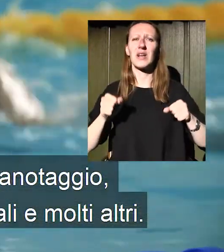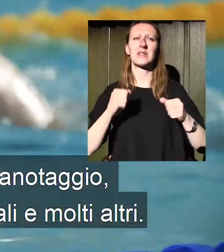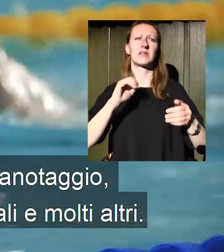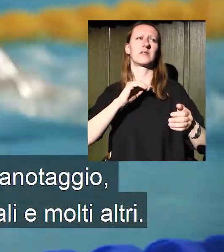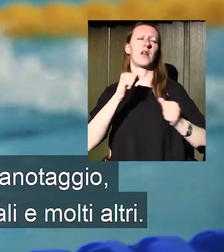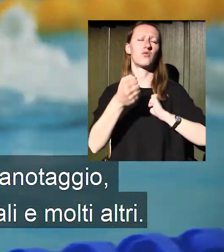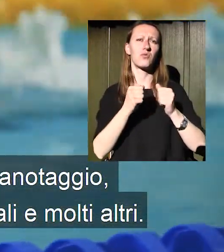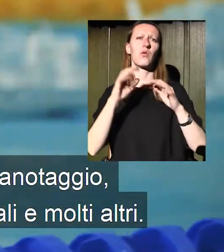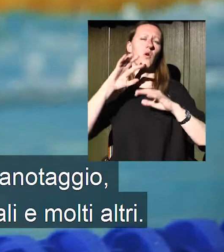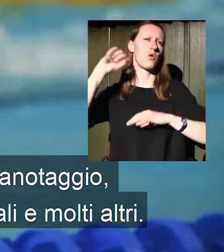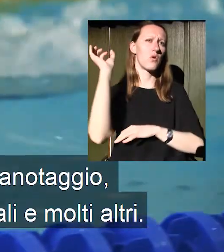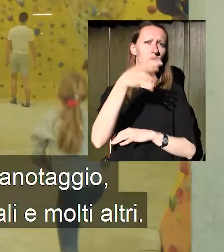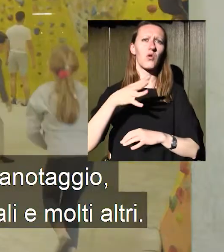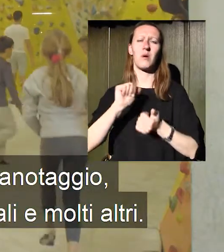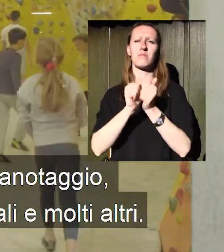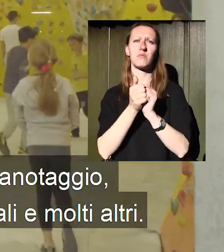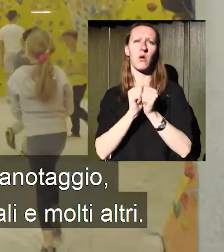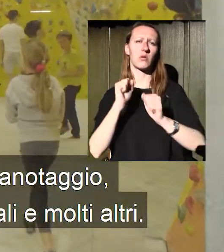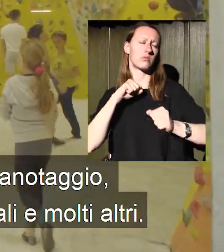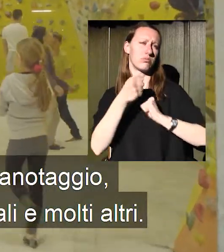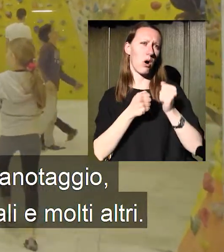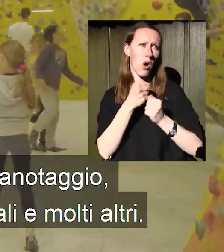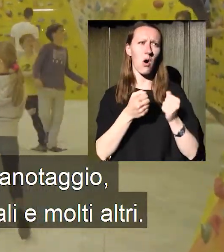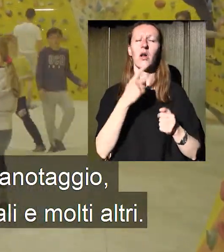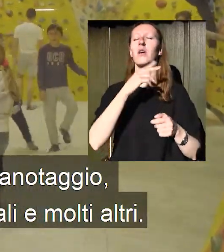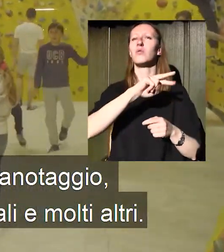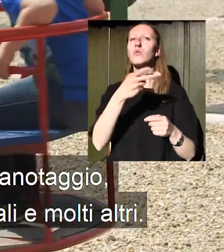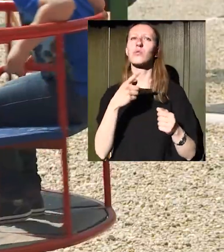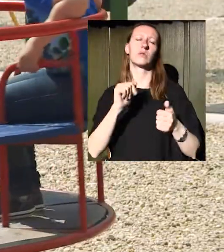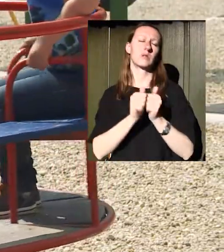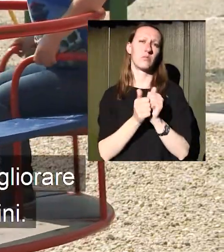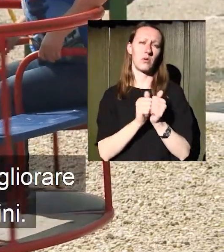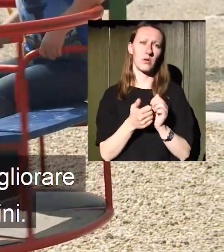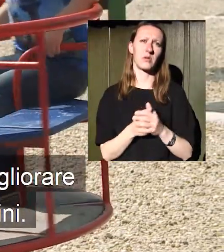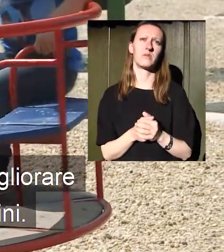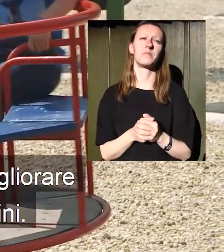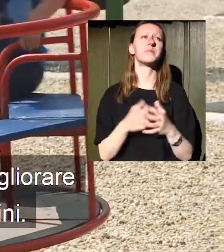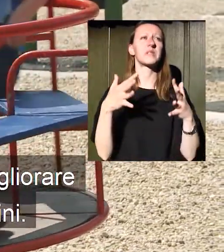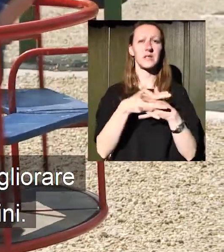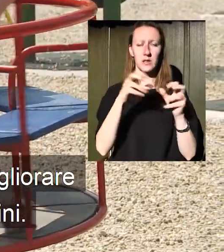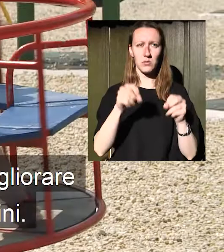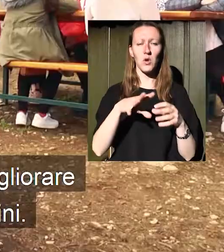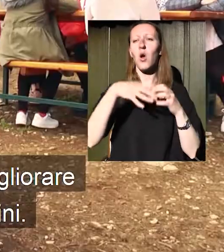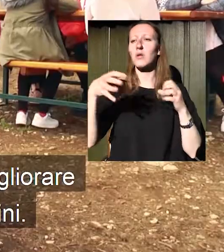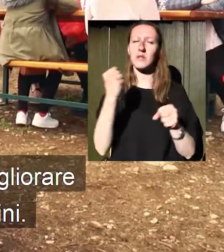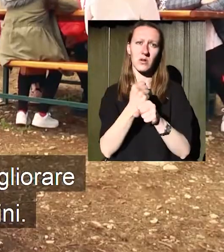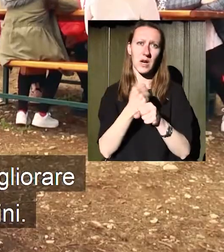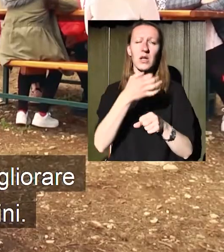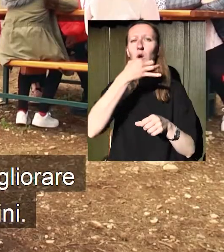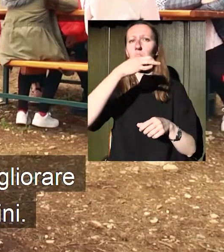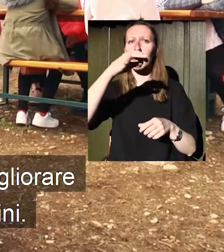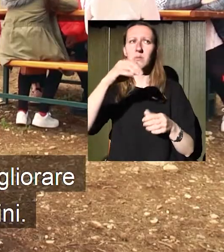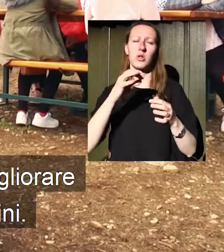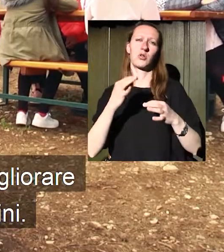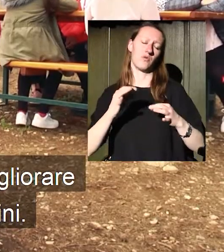plivanju, rukometu, borilačkim sportovima i nizu drugih sportskih disciplina. Grad Pula kontinuirano radi na unapređenju